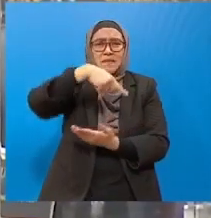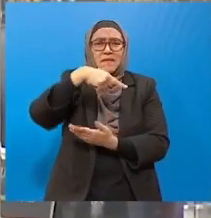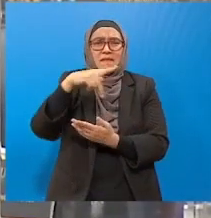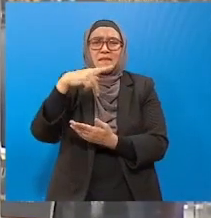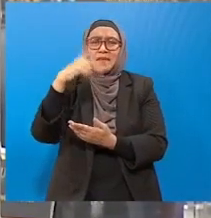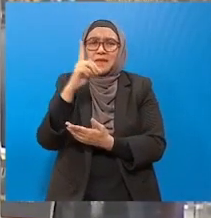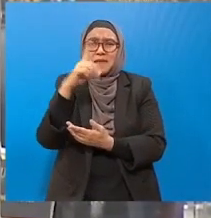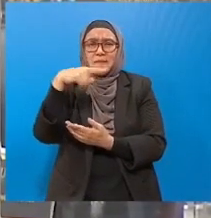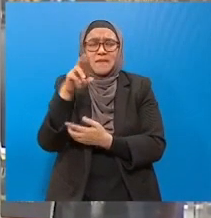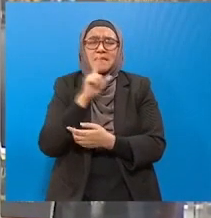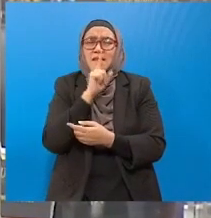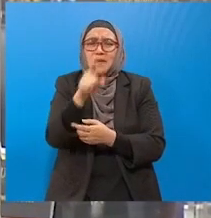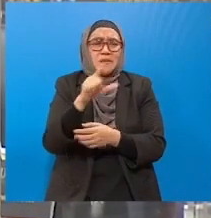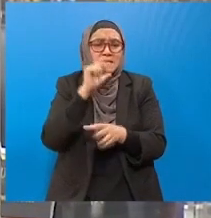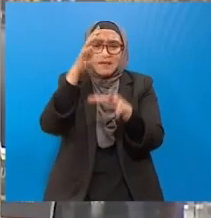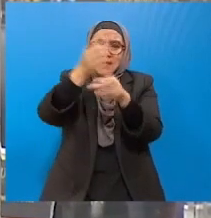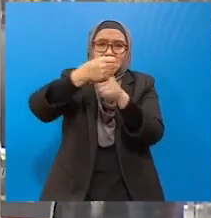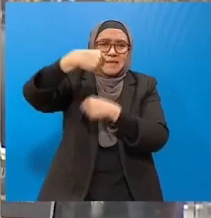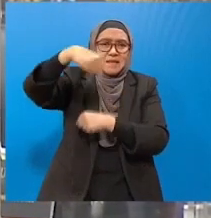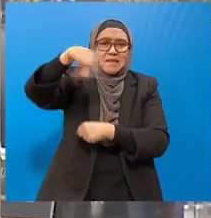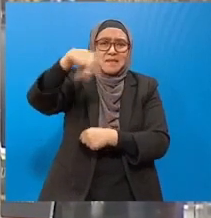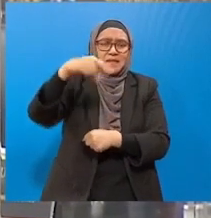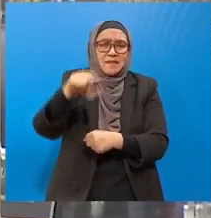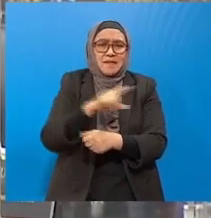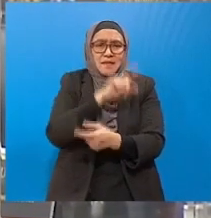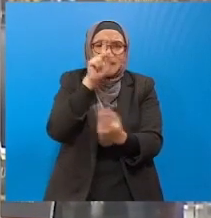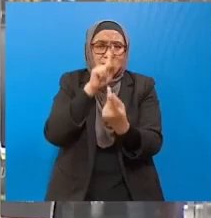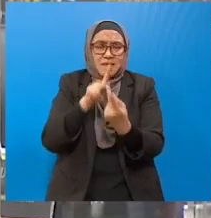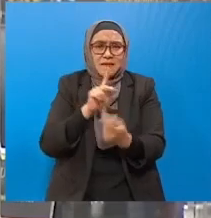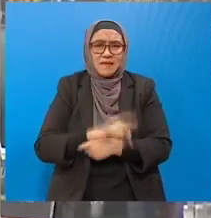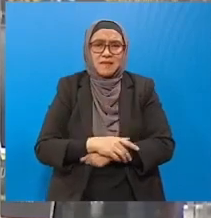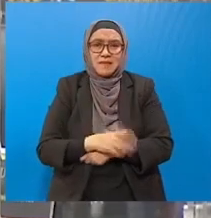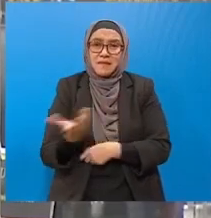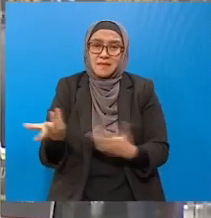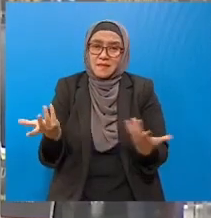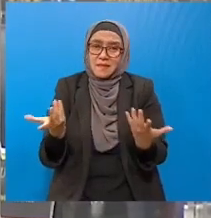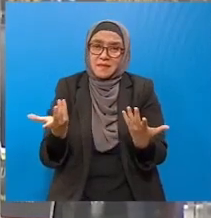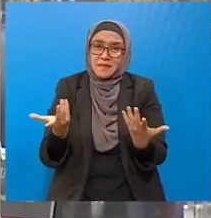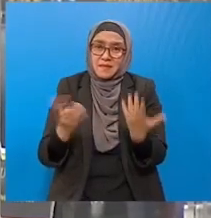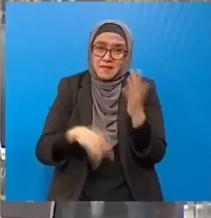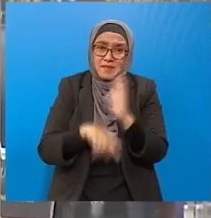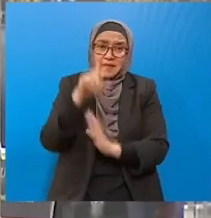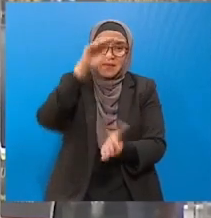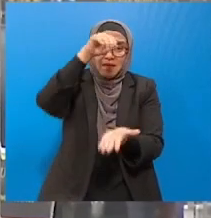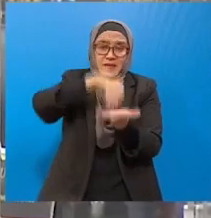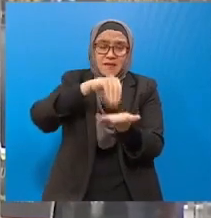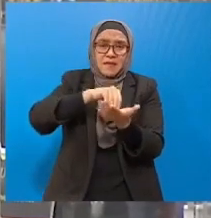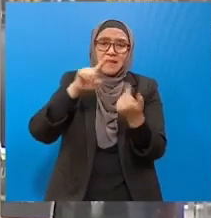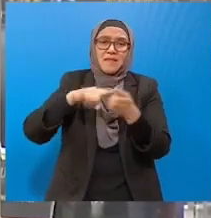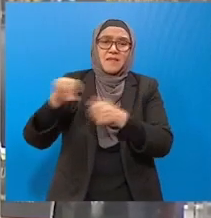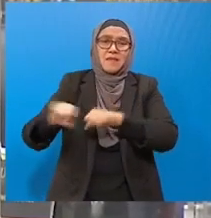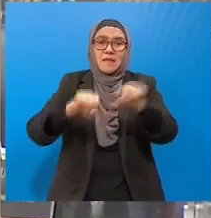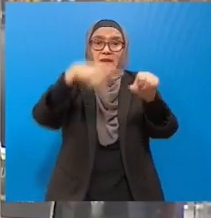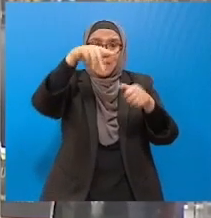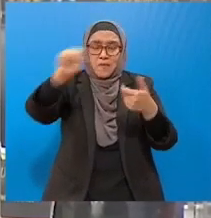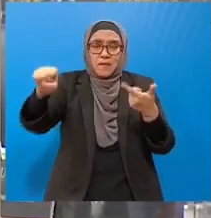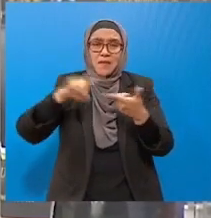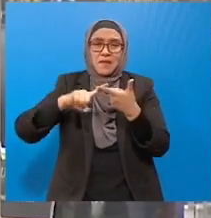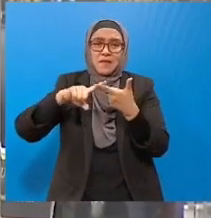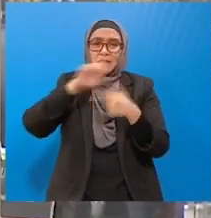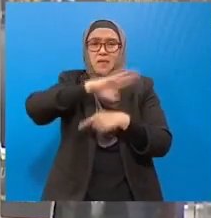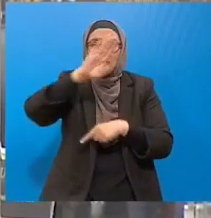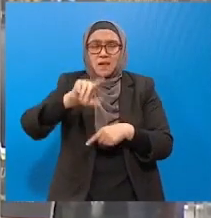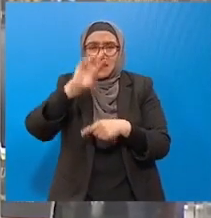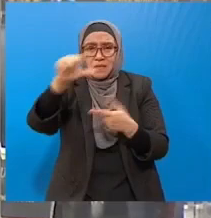lebih 30 kawasan saya yang mengalami masalah utama kawasan-kawasan tersebut ialah antaranya Sungai pas Bukit Karang Sungai